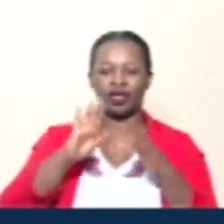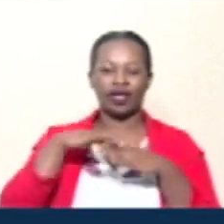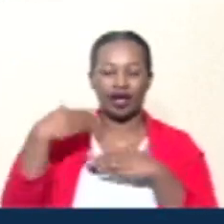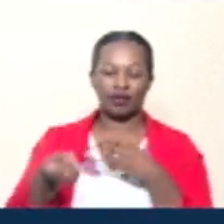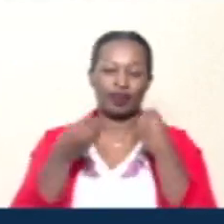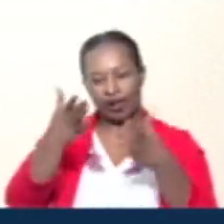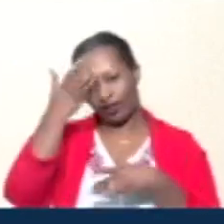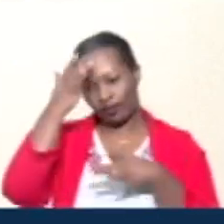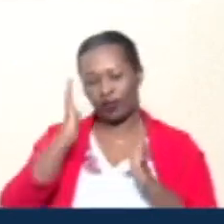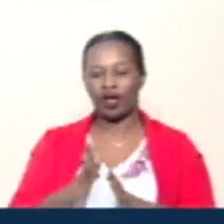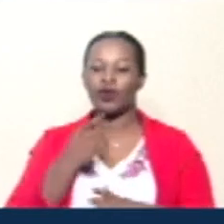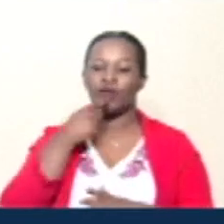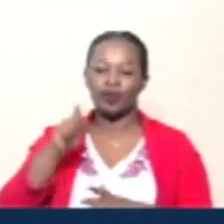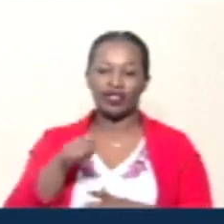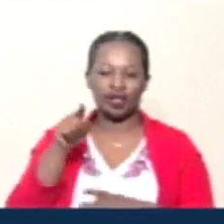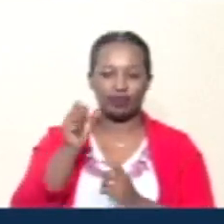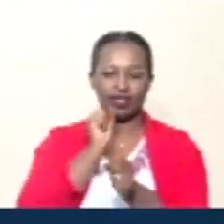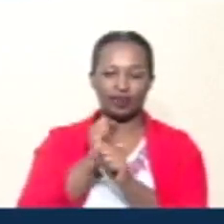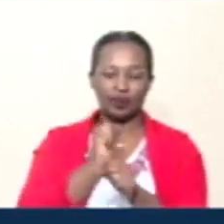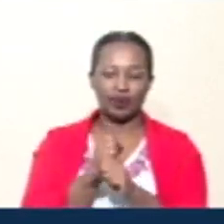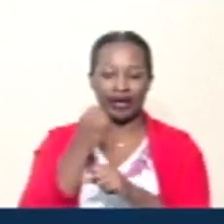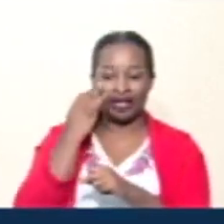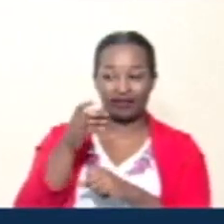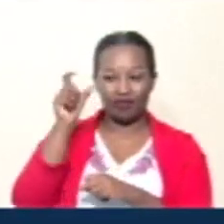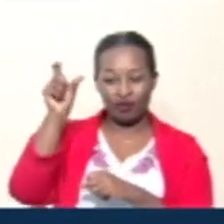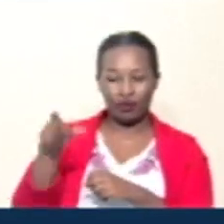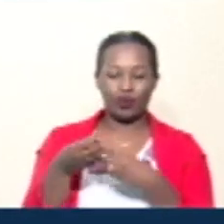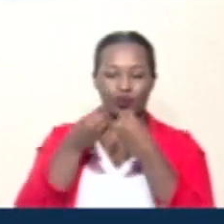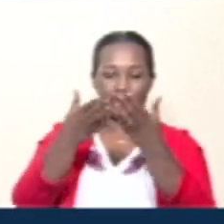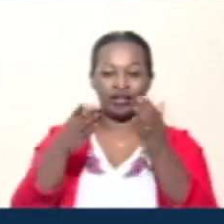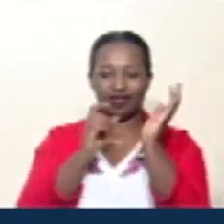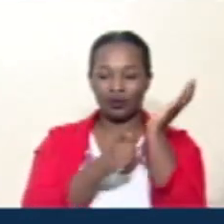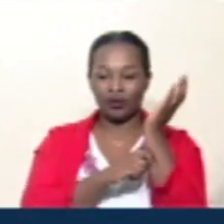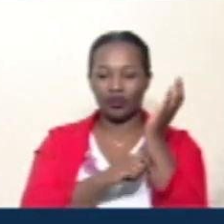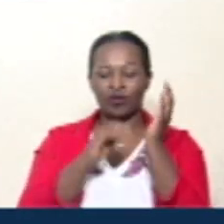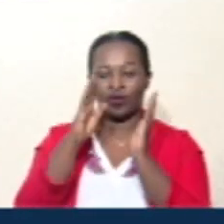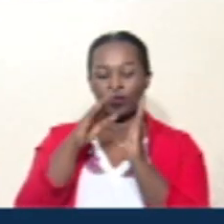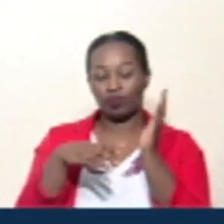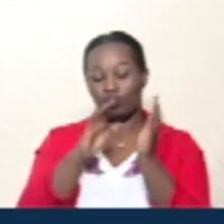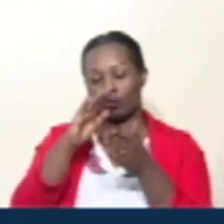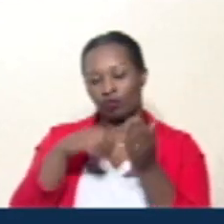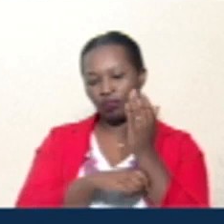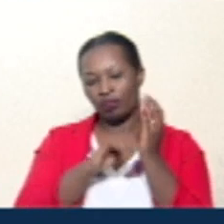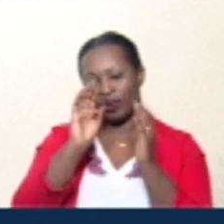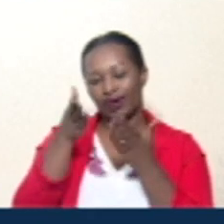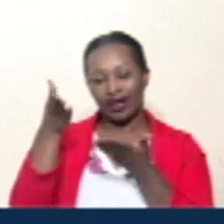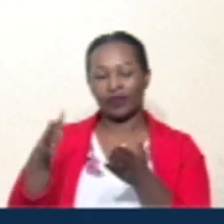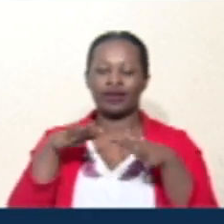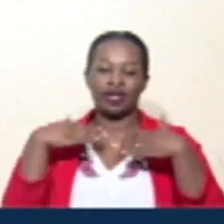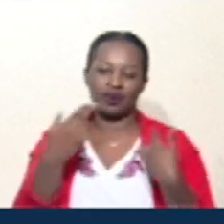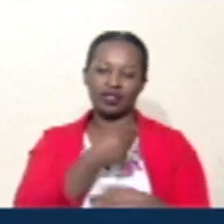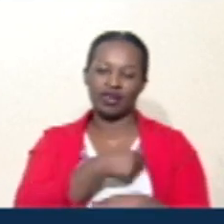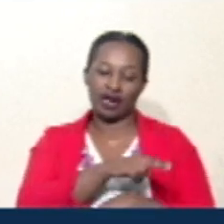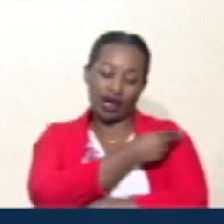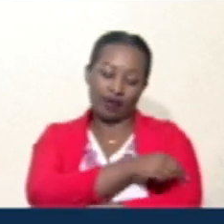gihabwe umurwayi ugikeneye. Ibi bikazajya bikorwa nyiri ugutanga urwo rugingo rw'umubiri we akiriho cyangwa abaganga bakarumuvanamo nyuma